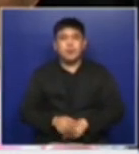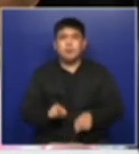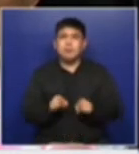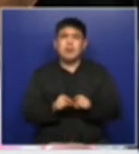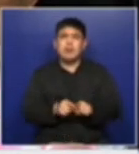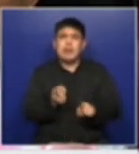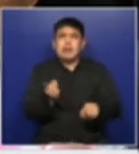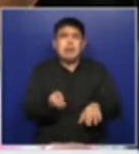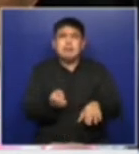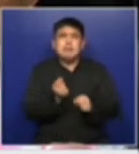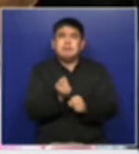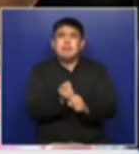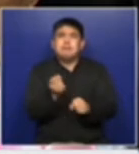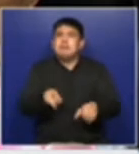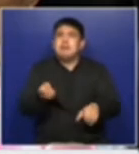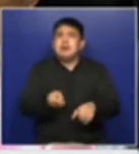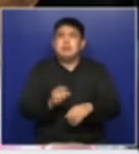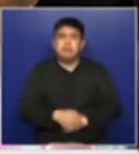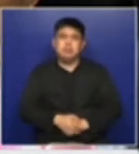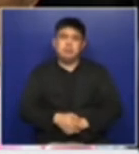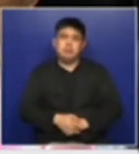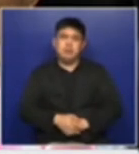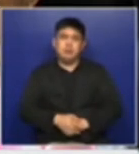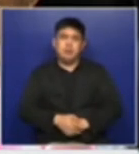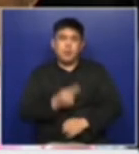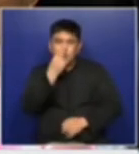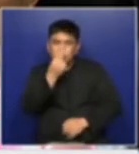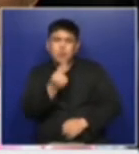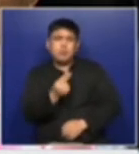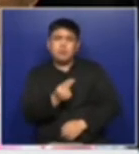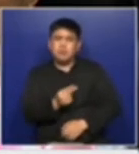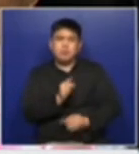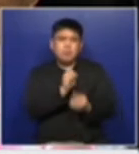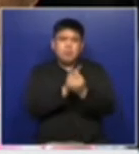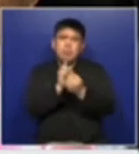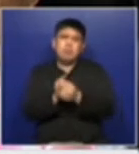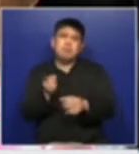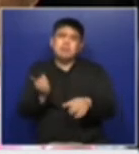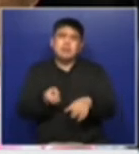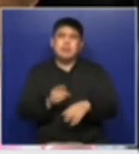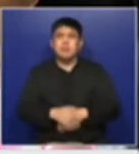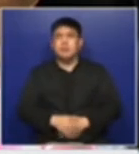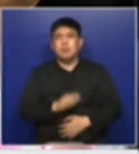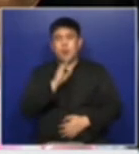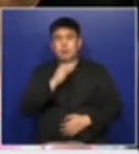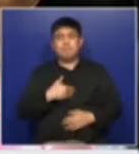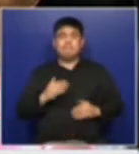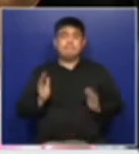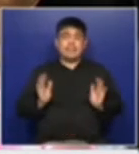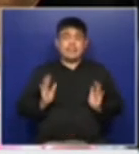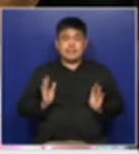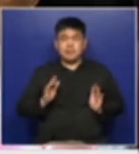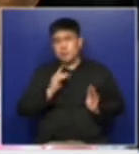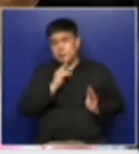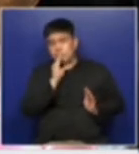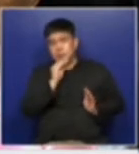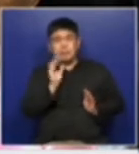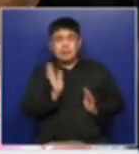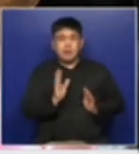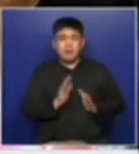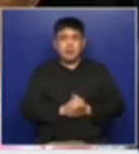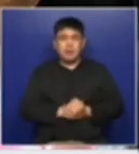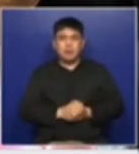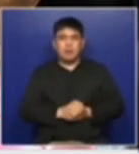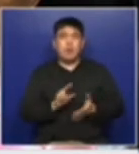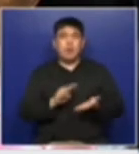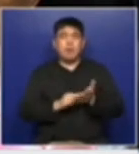เลยมันเป็นงานปกติครับท่านอย่าปฏิเสธดิครับว่าคือท่านมาหลอก